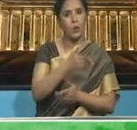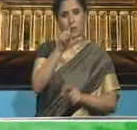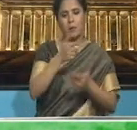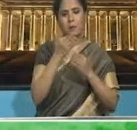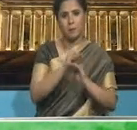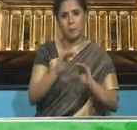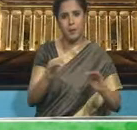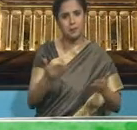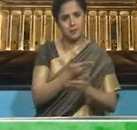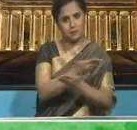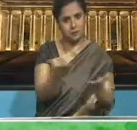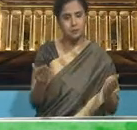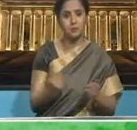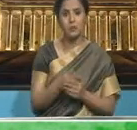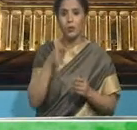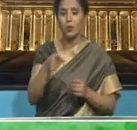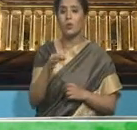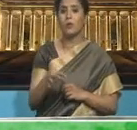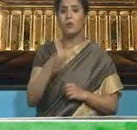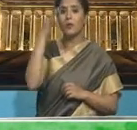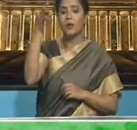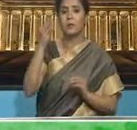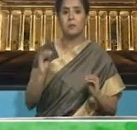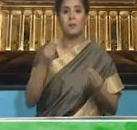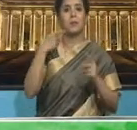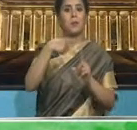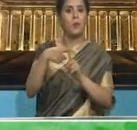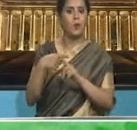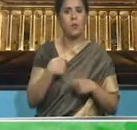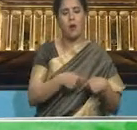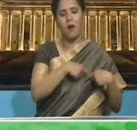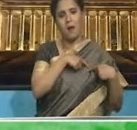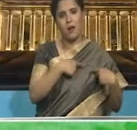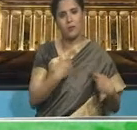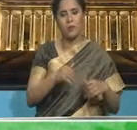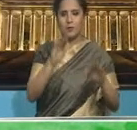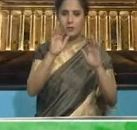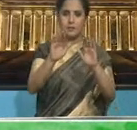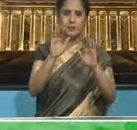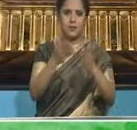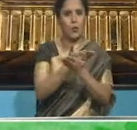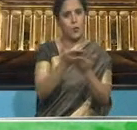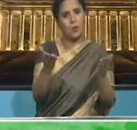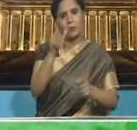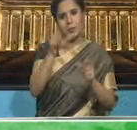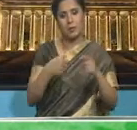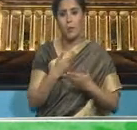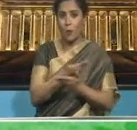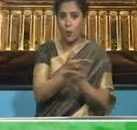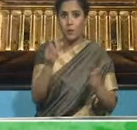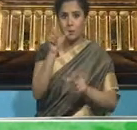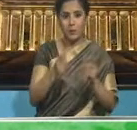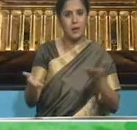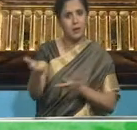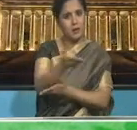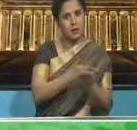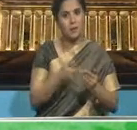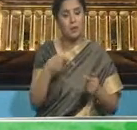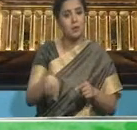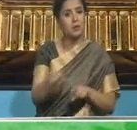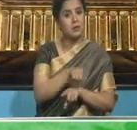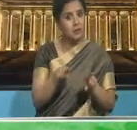को उनके उज्जवल भविष्य के लिए हृदय से आशीर्वाद देती हूँ। आप सभी देशवासियों के